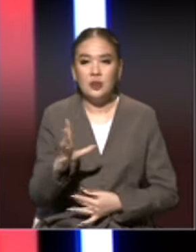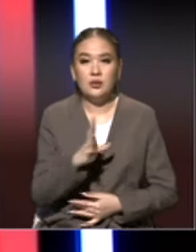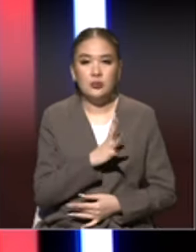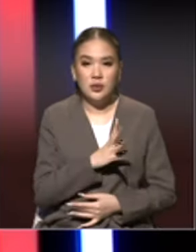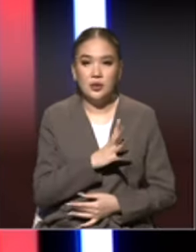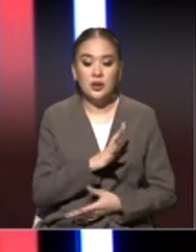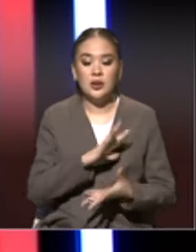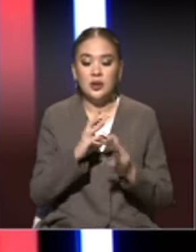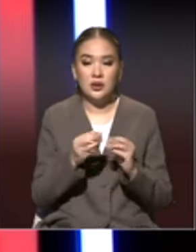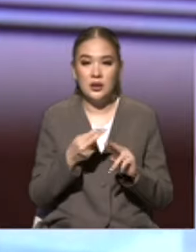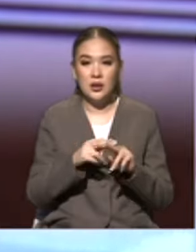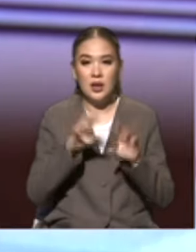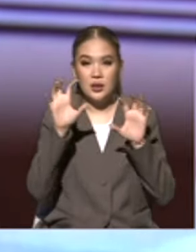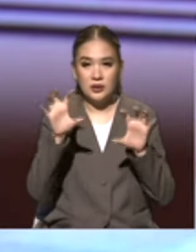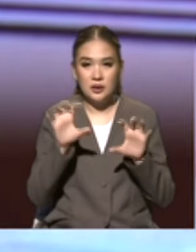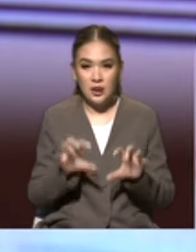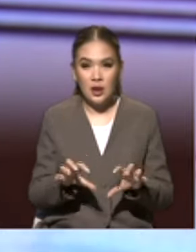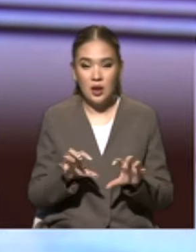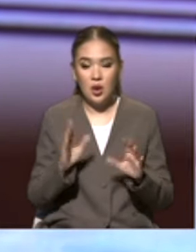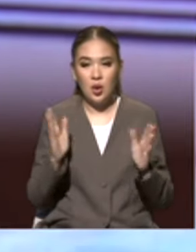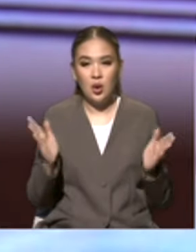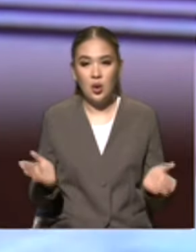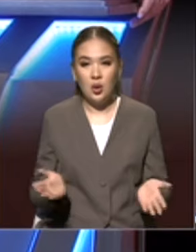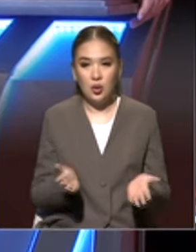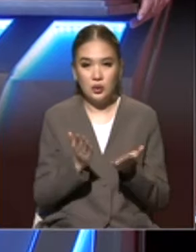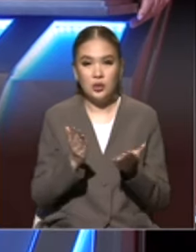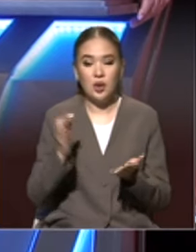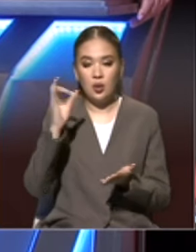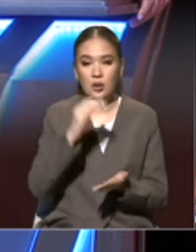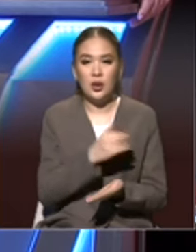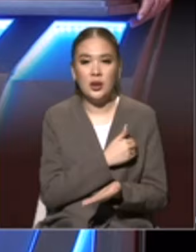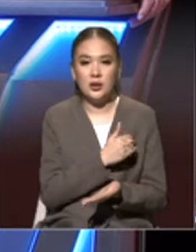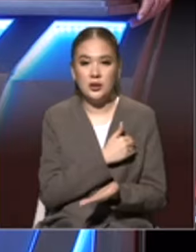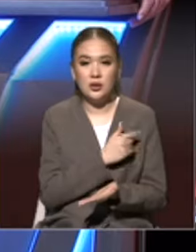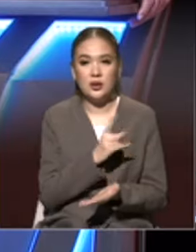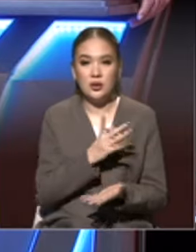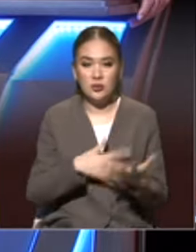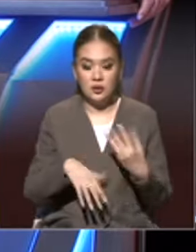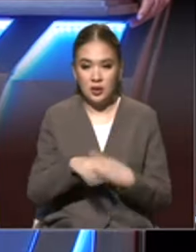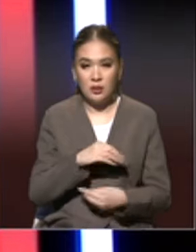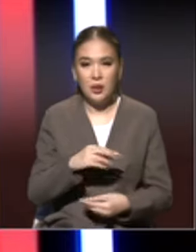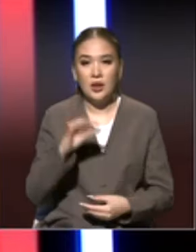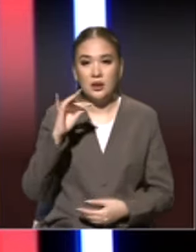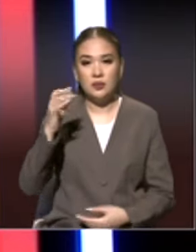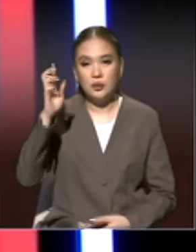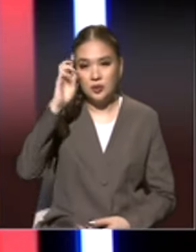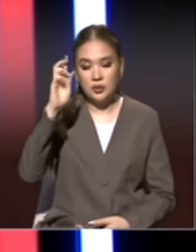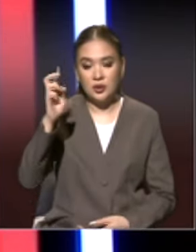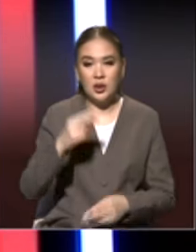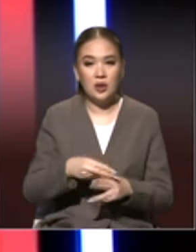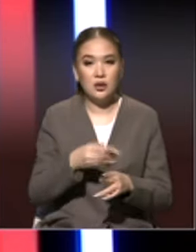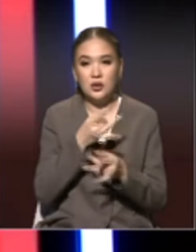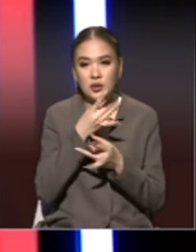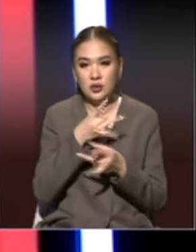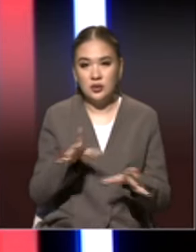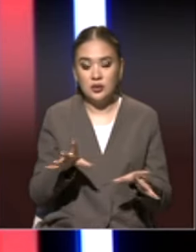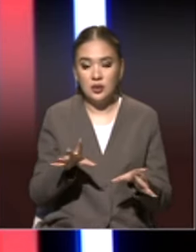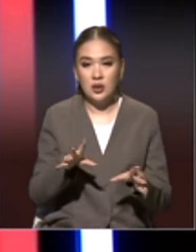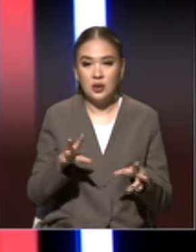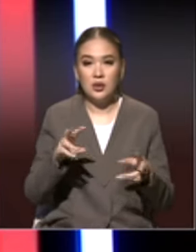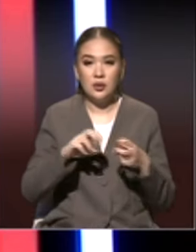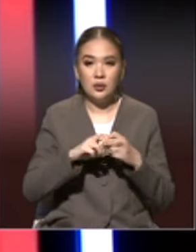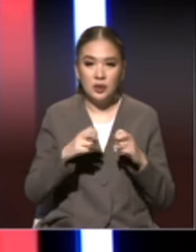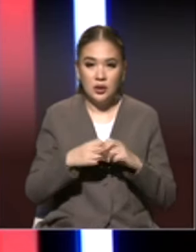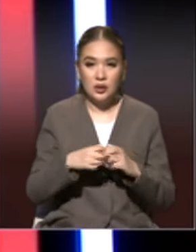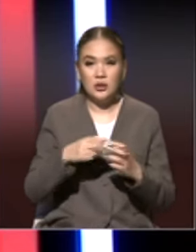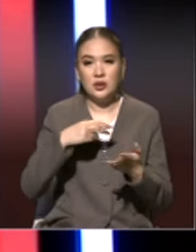бұл заң нарықты қолдау мақсатында бағытталып отыр. Және мемлекетіміздің кез келген мәселесі дәл осы мемлекеттік